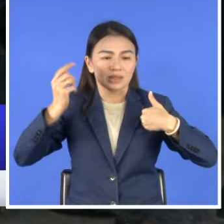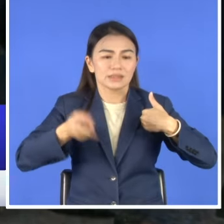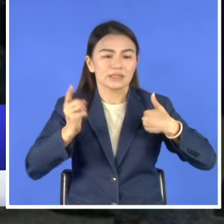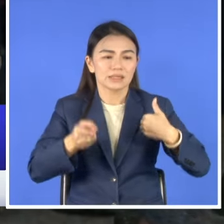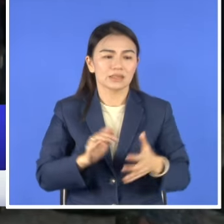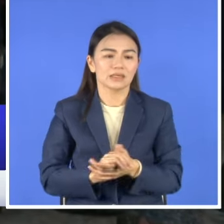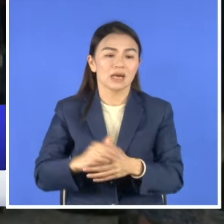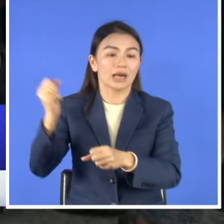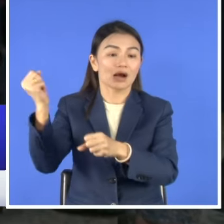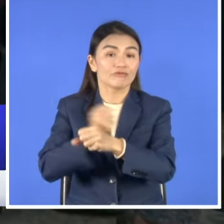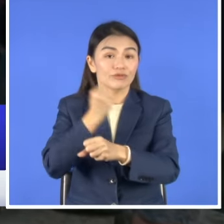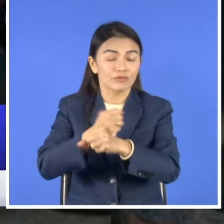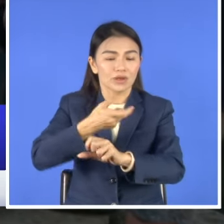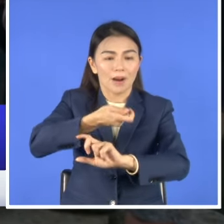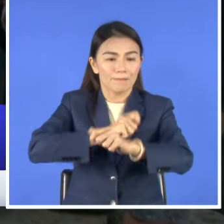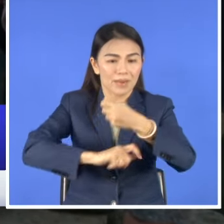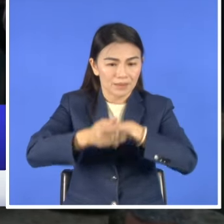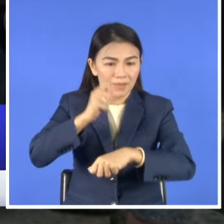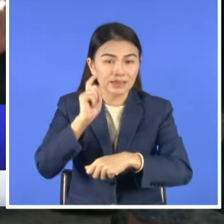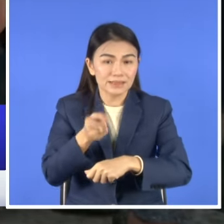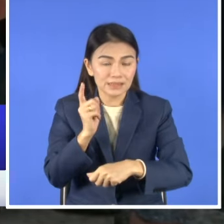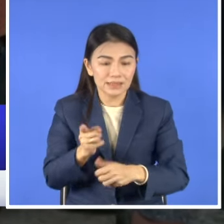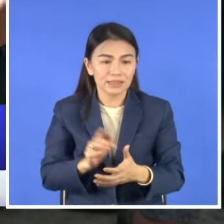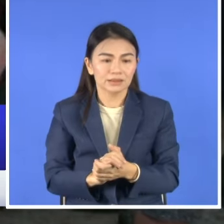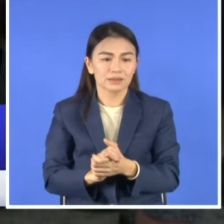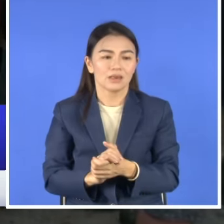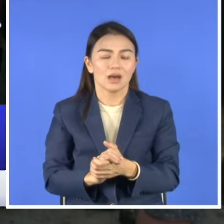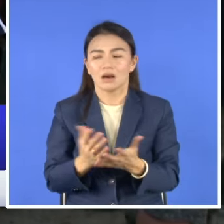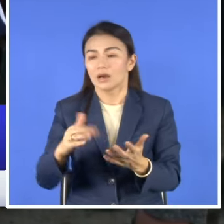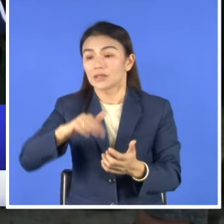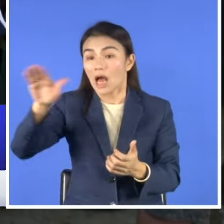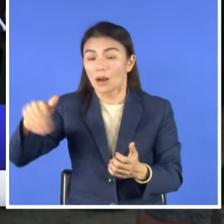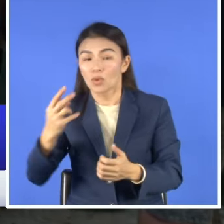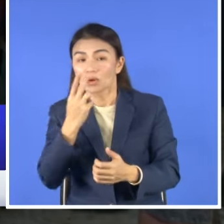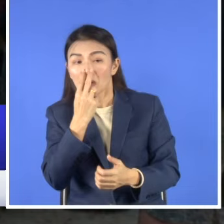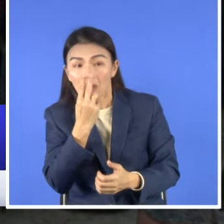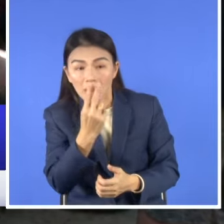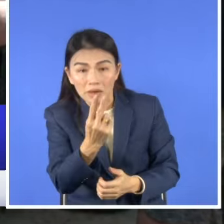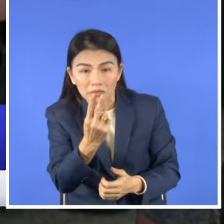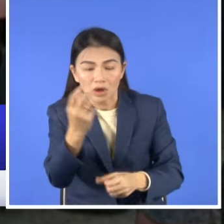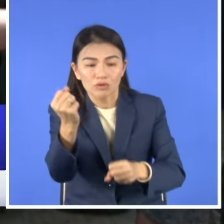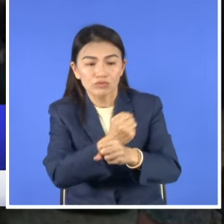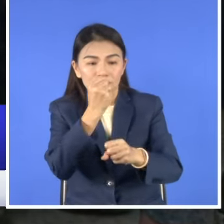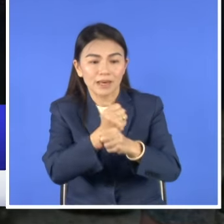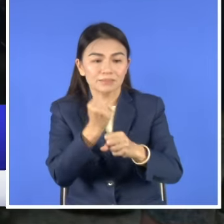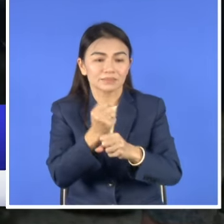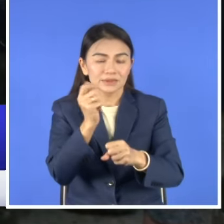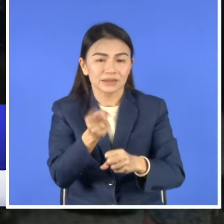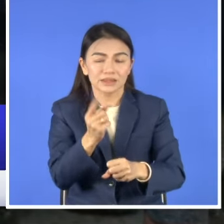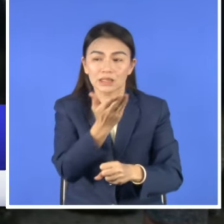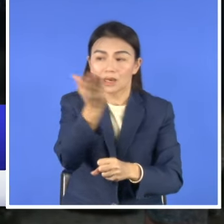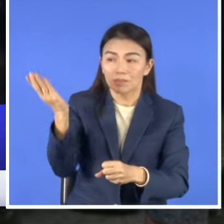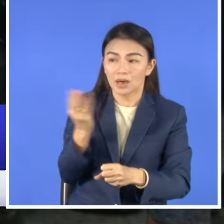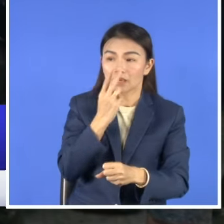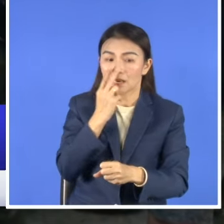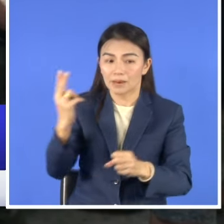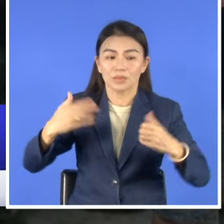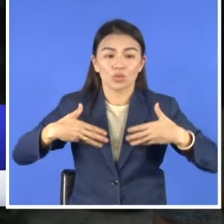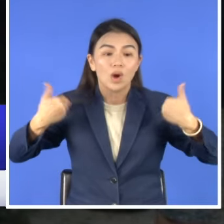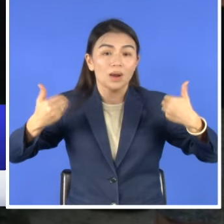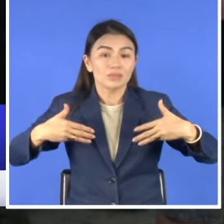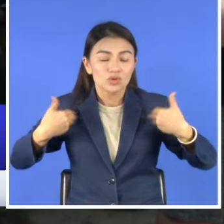งานของการปฏิบัติงานจริงเป็นการฝึกงานของหน้างานจริงๆที่เขามาเห็นแล้วก็เมีความสุขกันทุกคนนะครับที่เขาได้ช่วยเหลือชาว